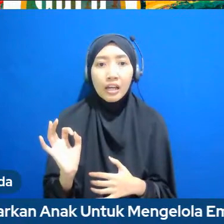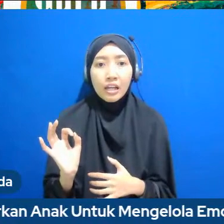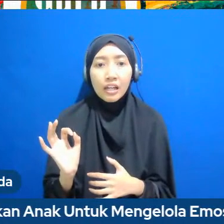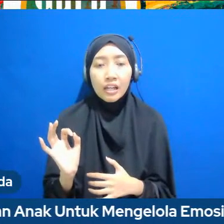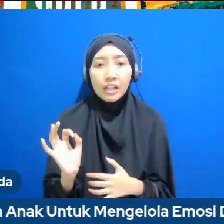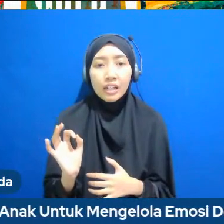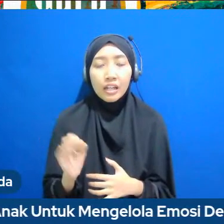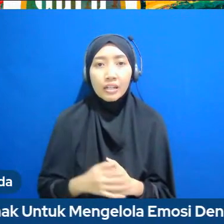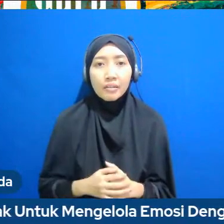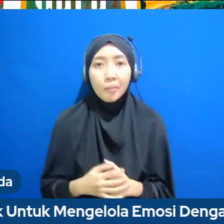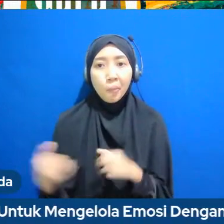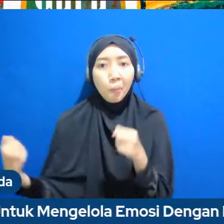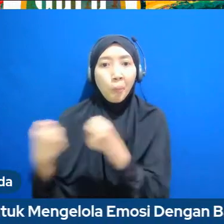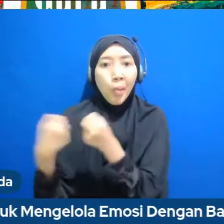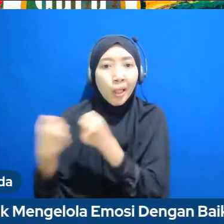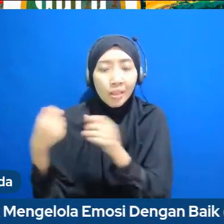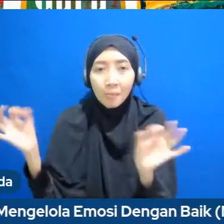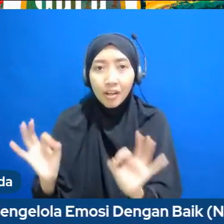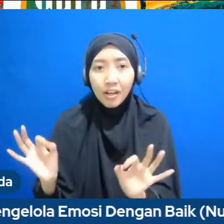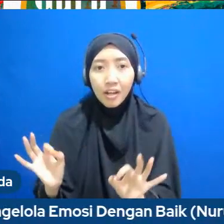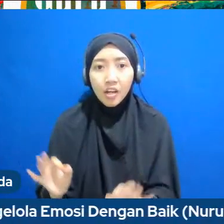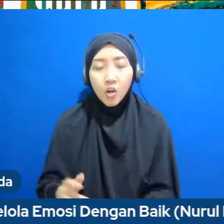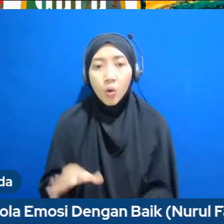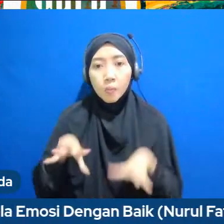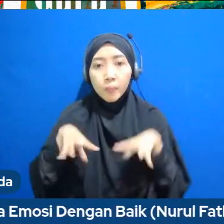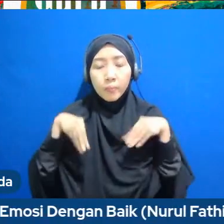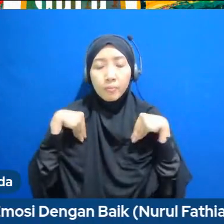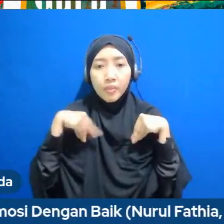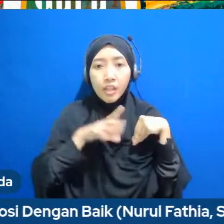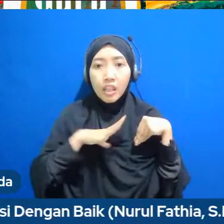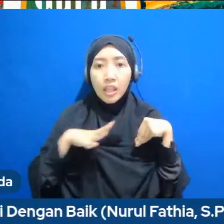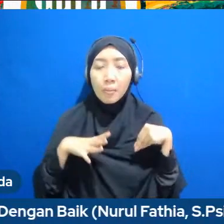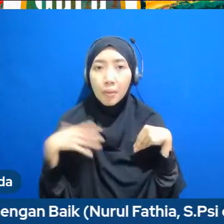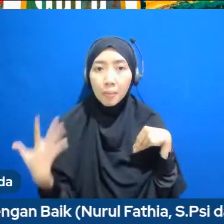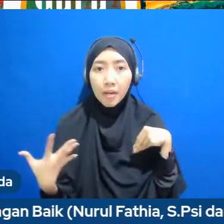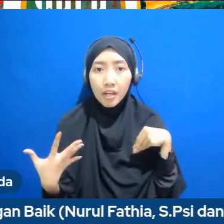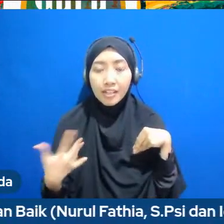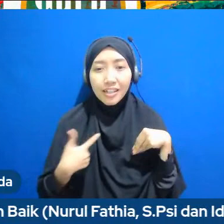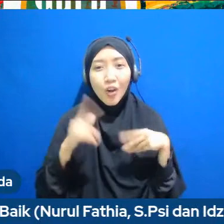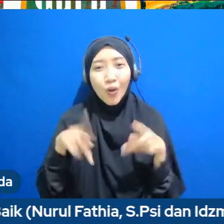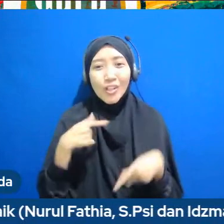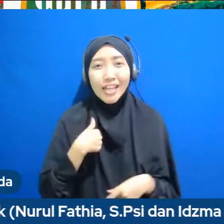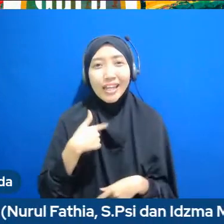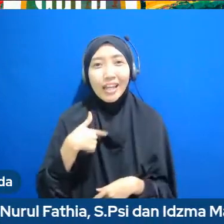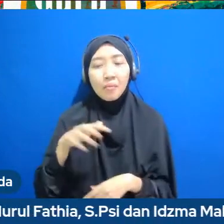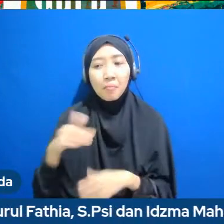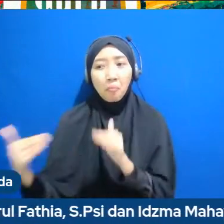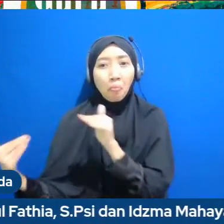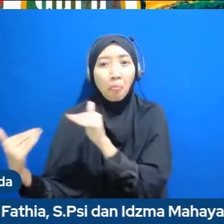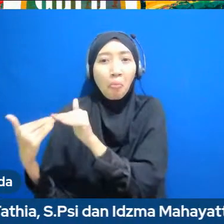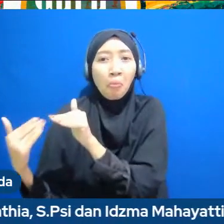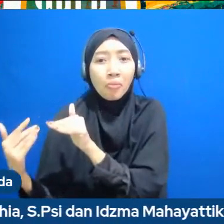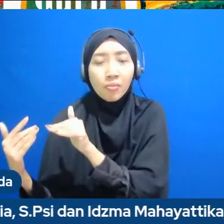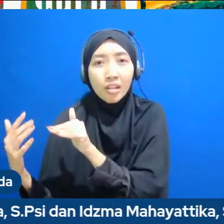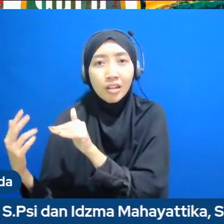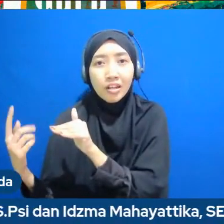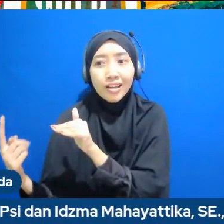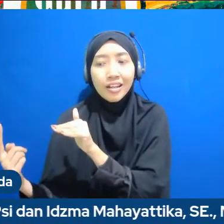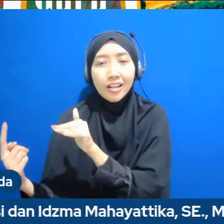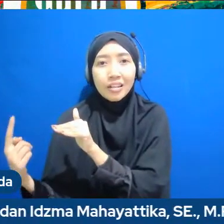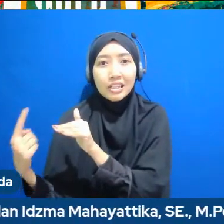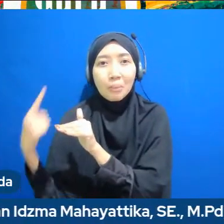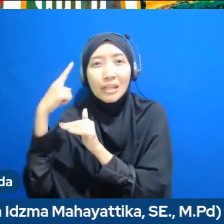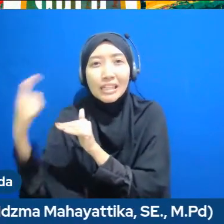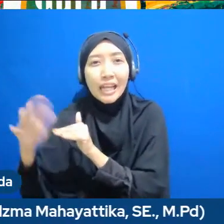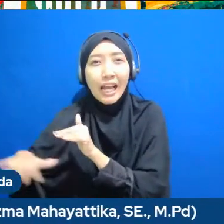ya. Jadi kalau misalnya dia diem lama, curiga saya sih kita belum oke tuh sebagai tempat cerita yang oke